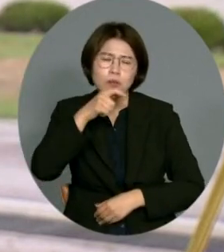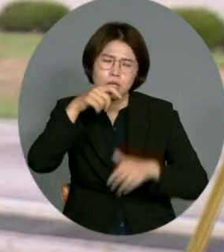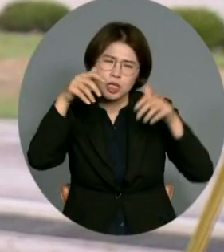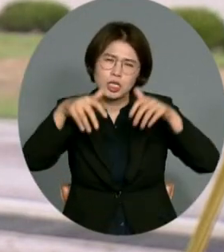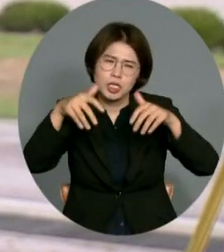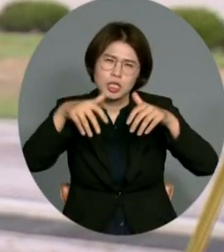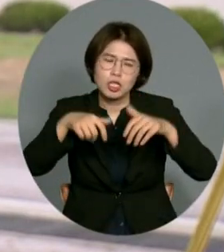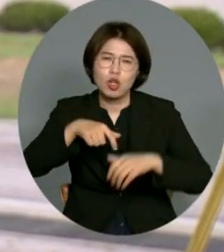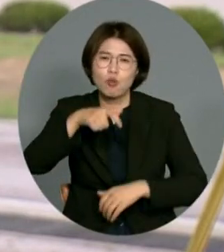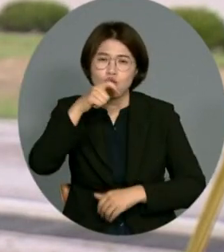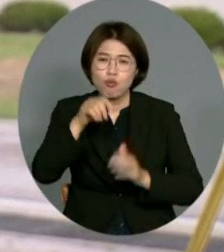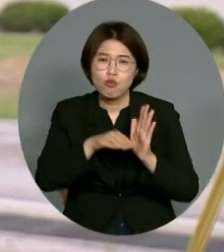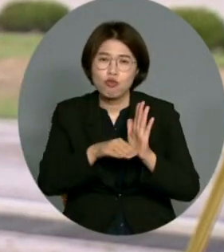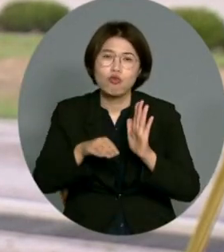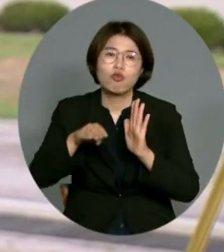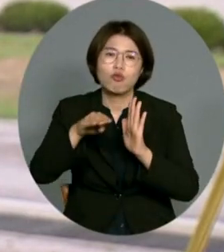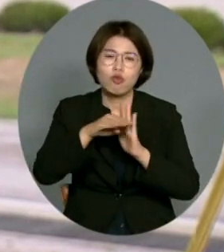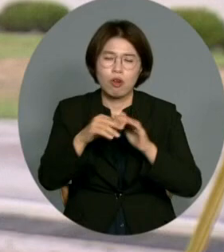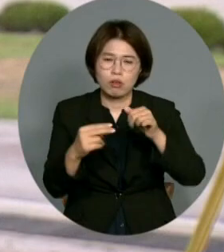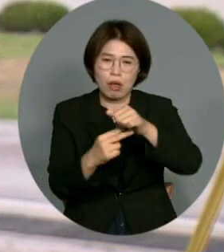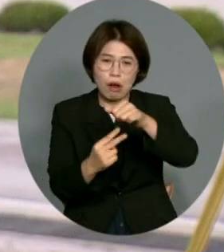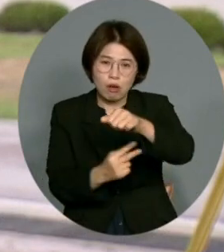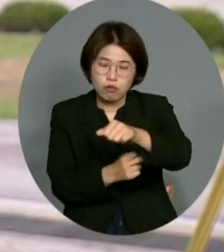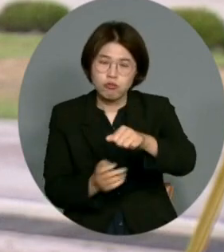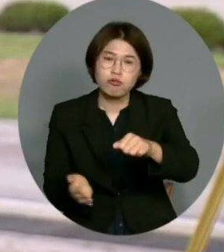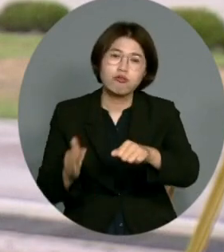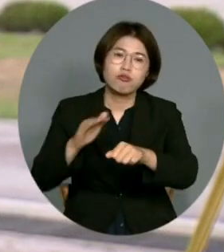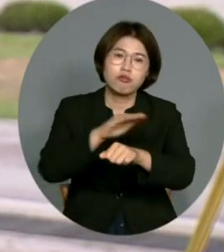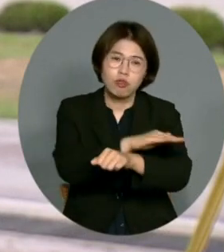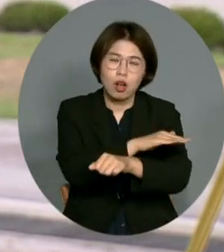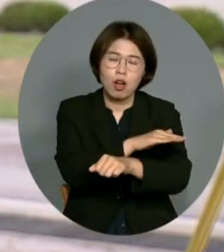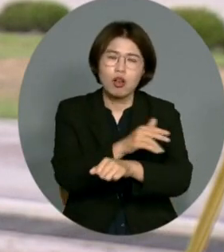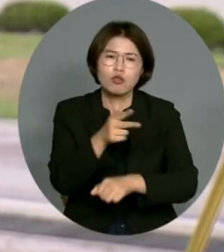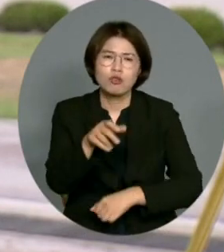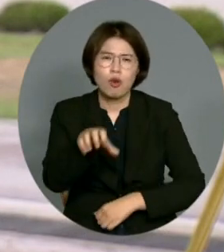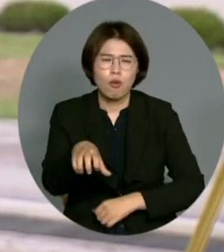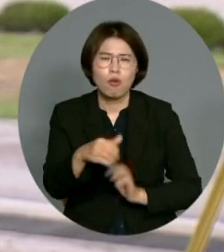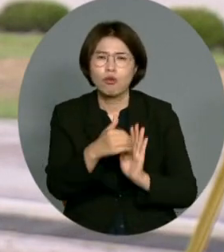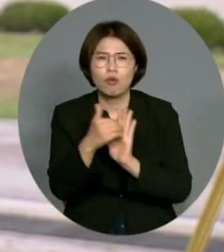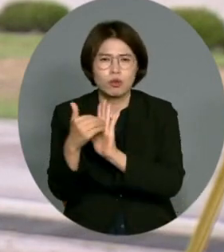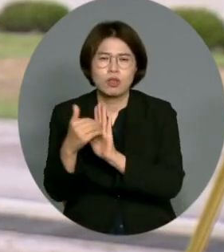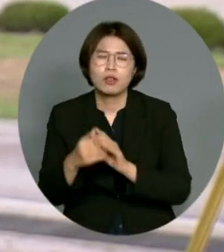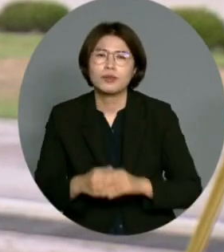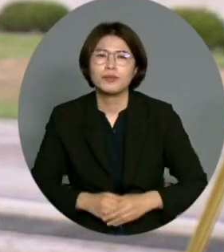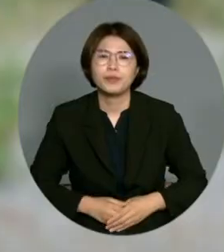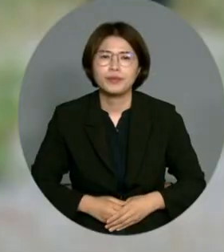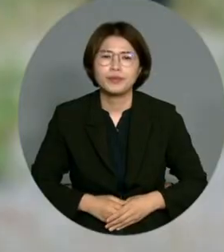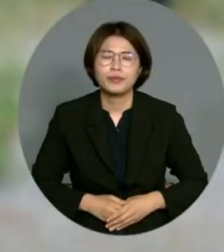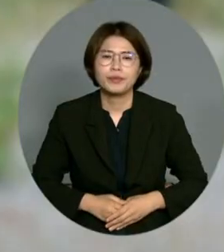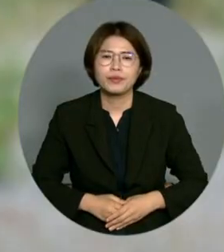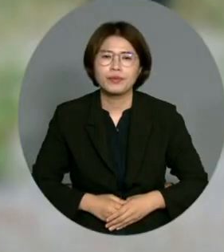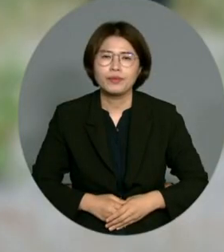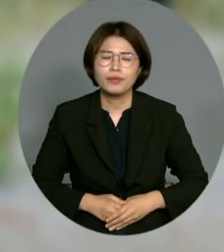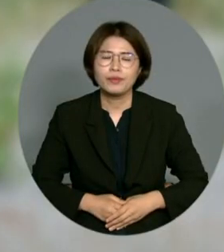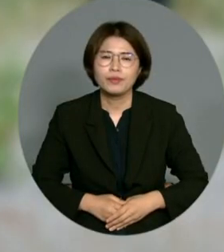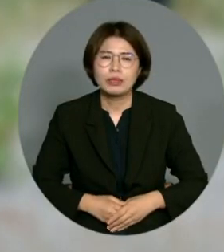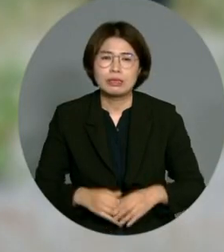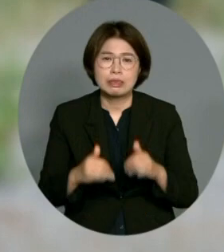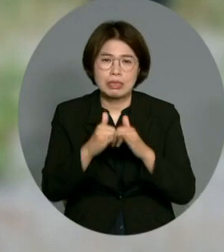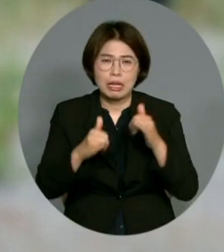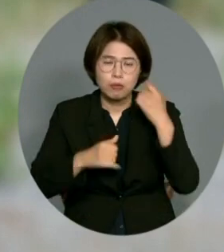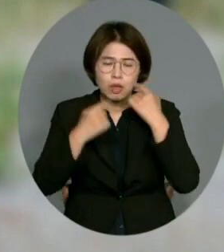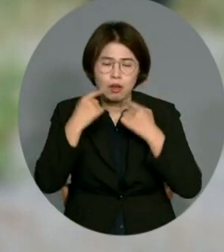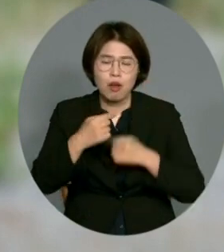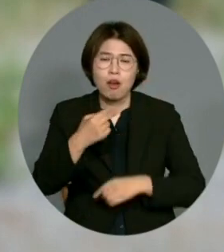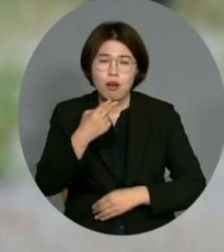수위가 급격히 올라가면서 다리가 물에 잠겼고 둔치 주차장도 통제됐습니다. 다행히